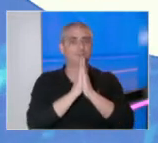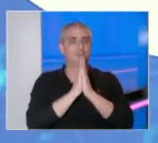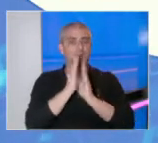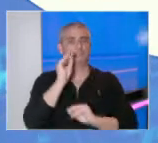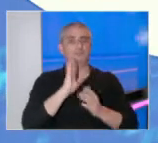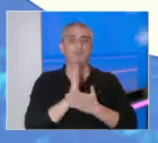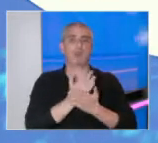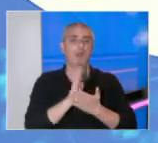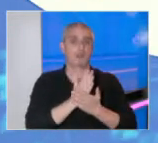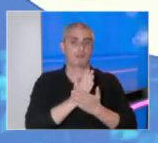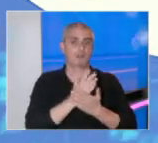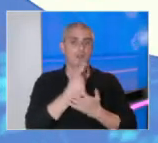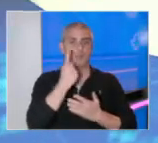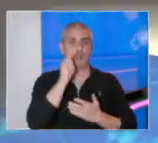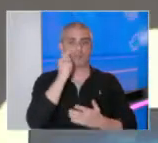ליישום החלטה